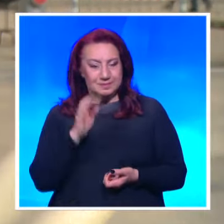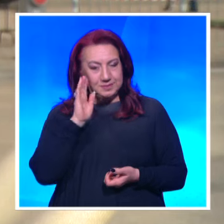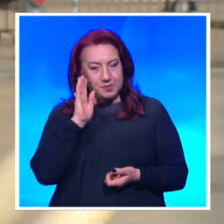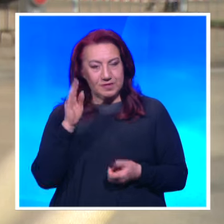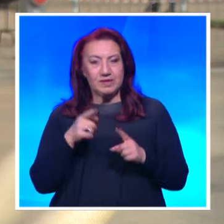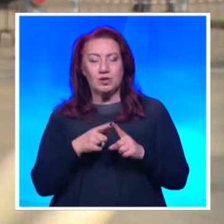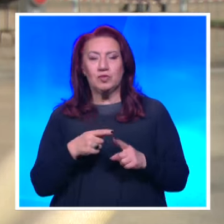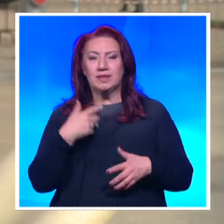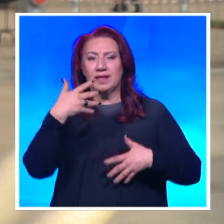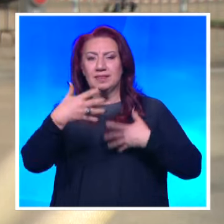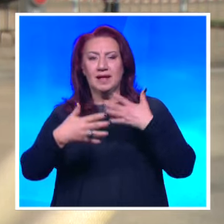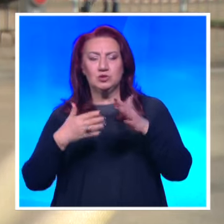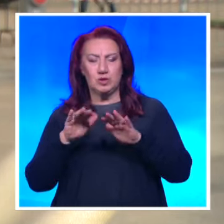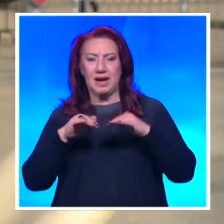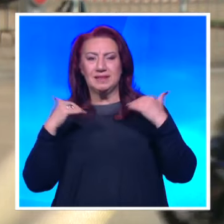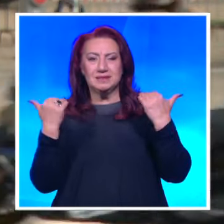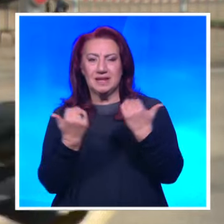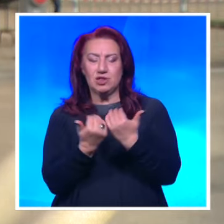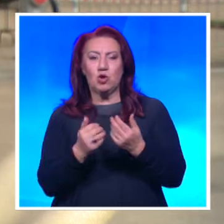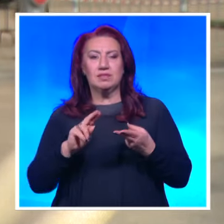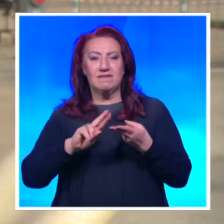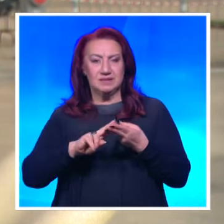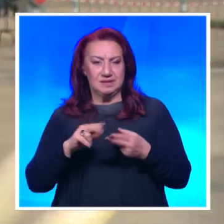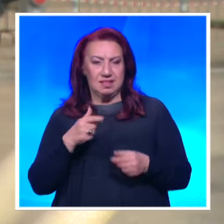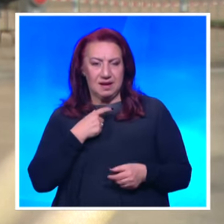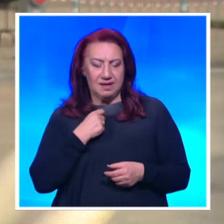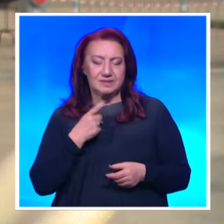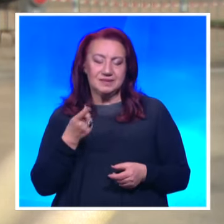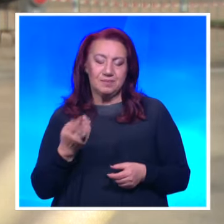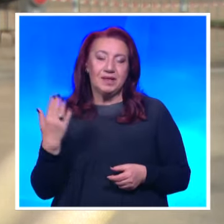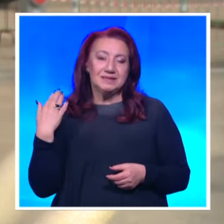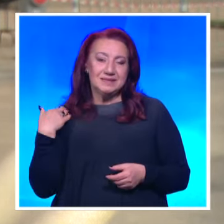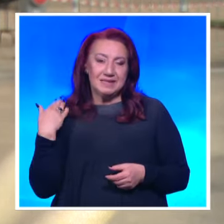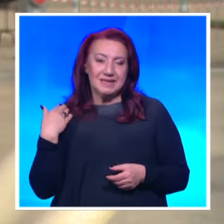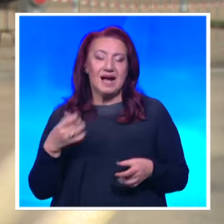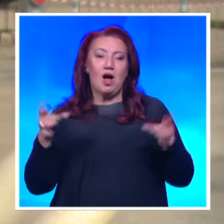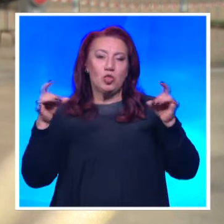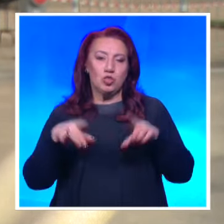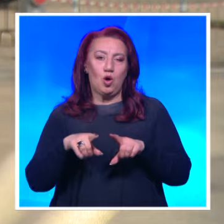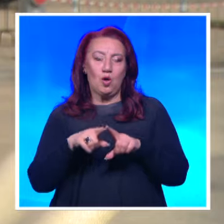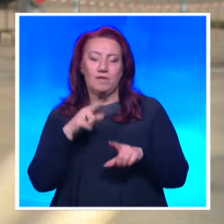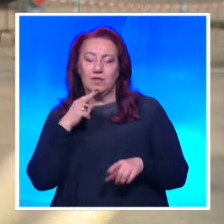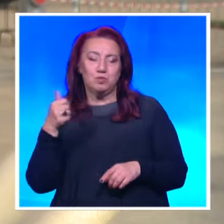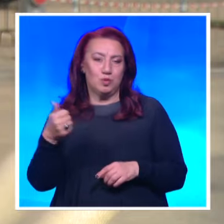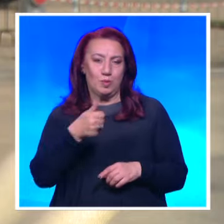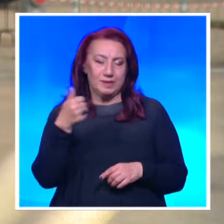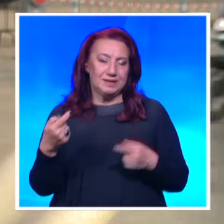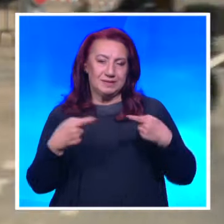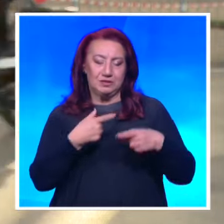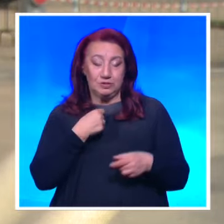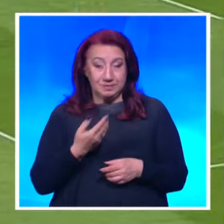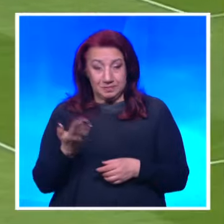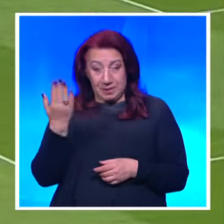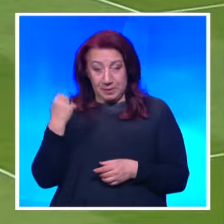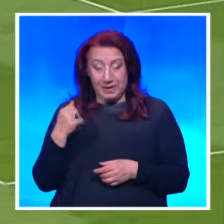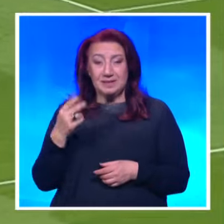Здравейте от националния стадион Васил Левски, където ЦСКА отново постигна победа срещу Левски. Само преди 20 дни червените ликуваха се 2-0,